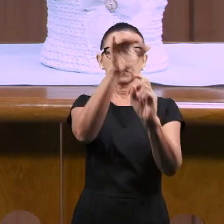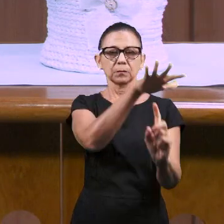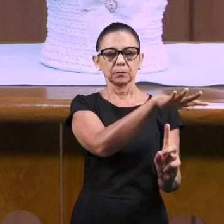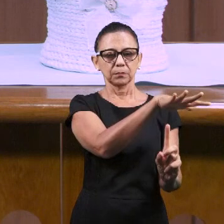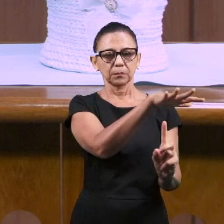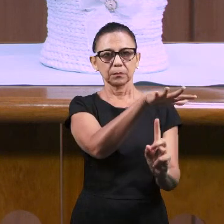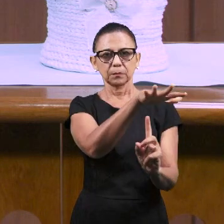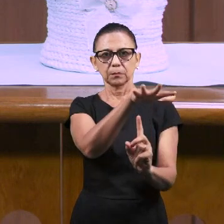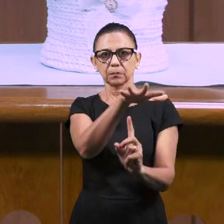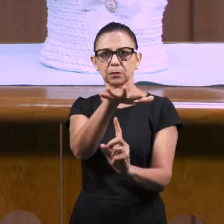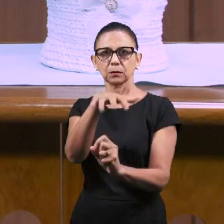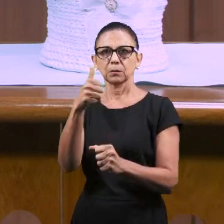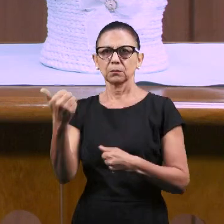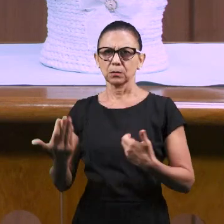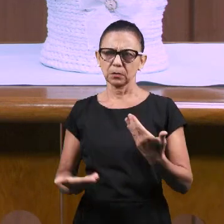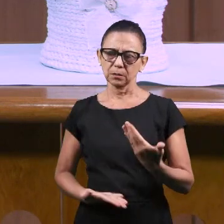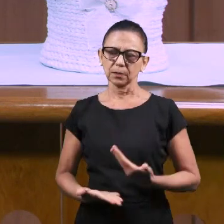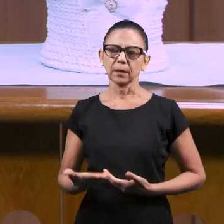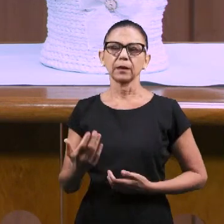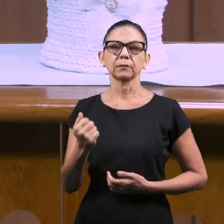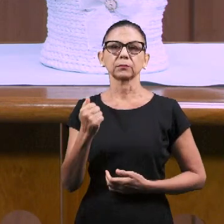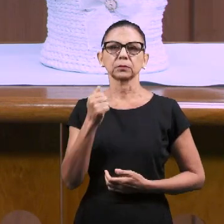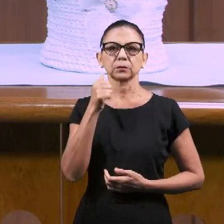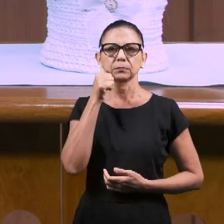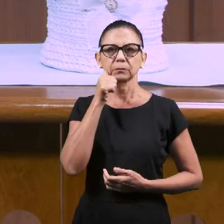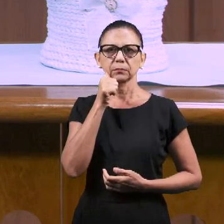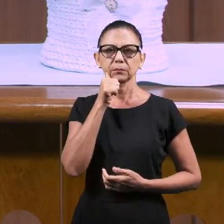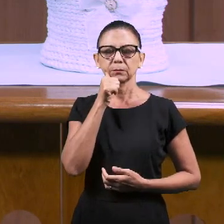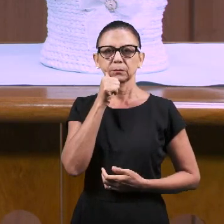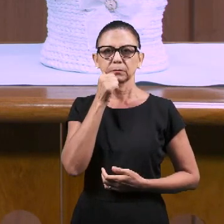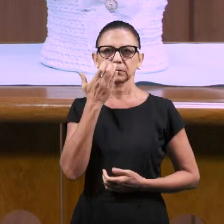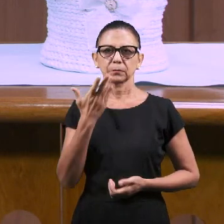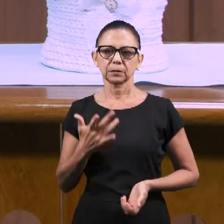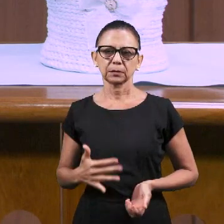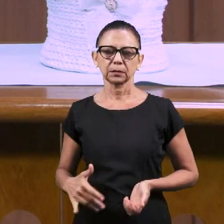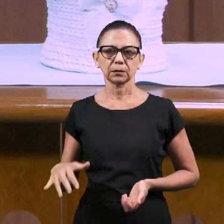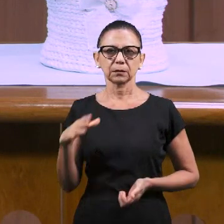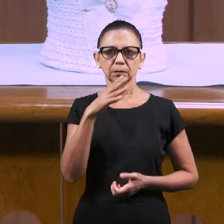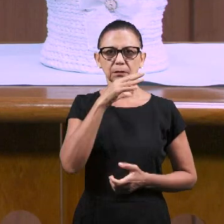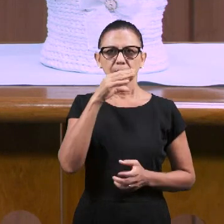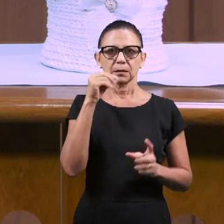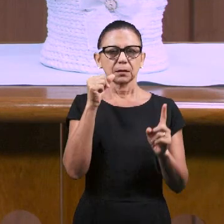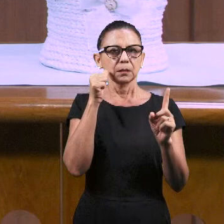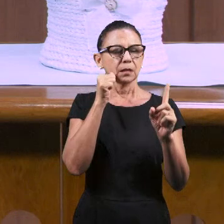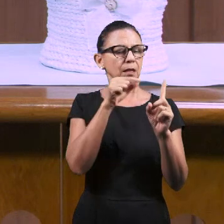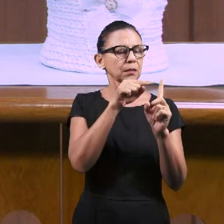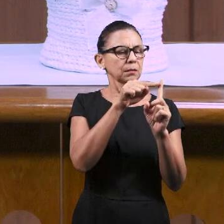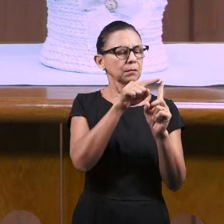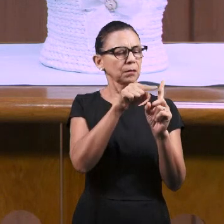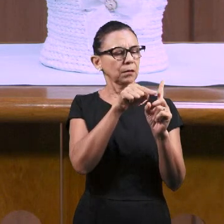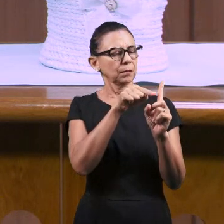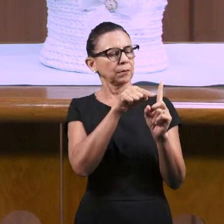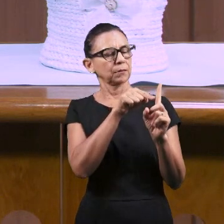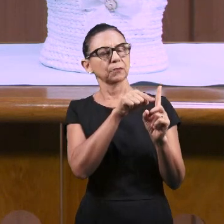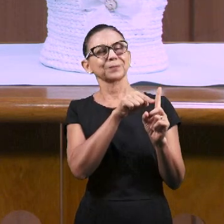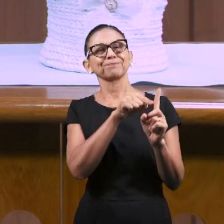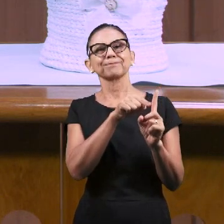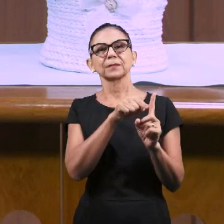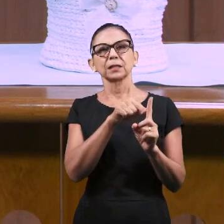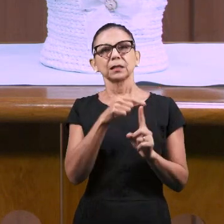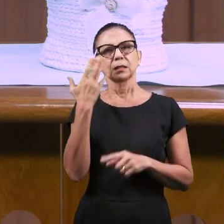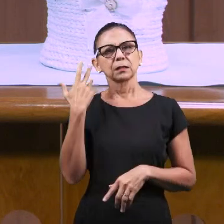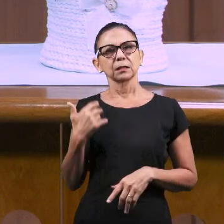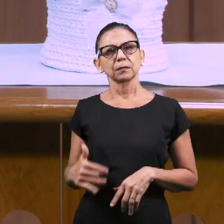tes serviteurs, les enfants intermédiaires et adolescents. Seigneur, nous demandons que tu puisses bénir dans leur